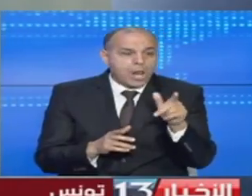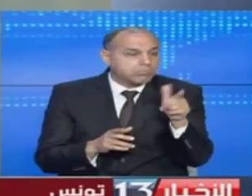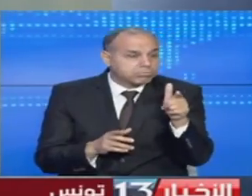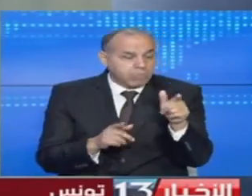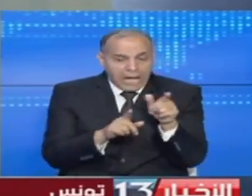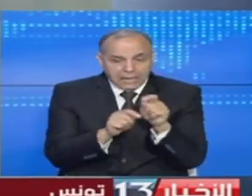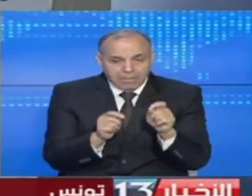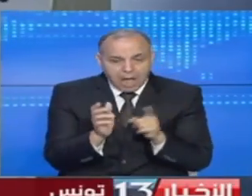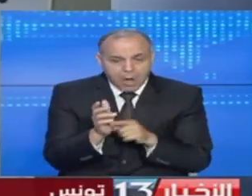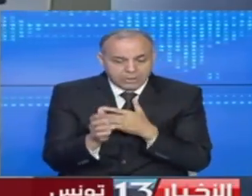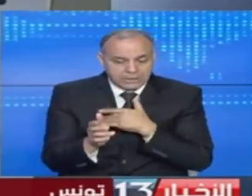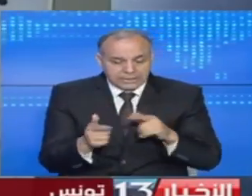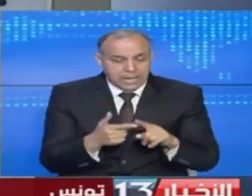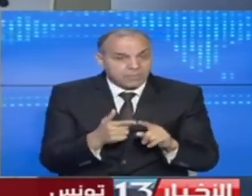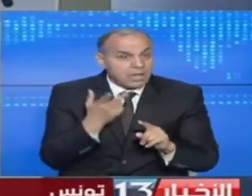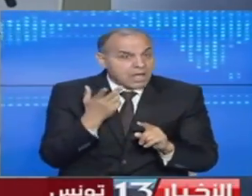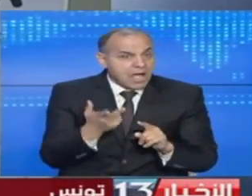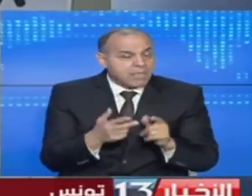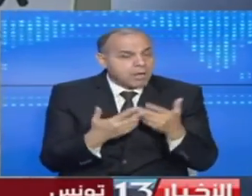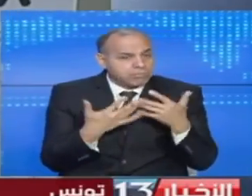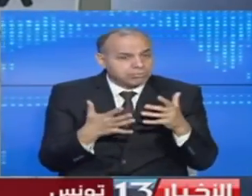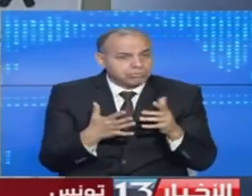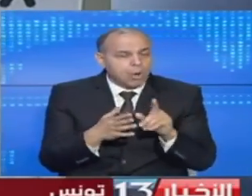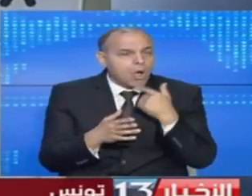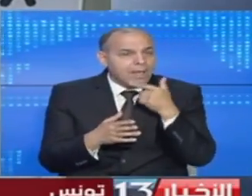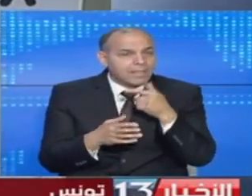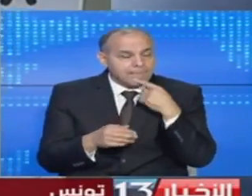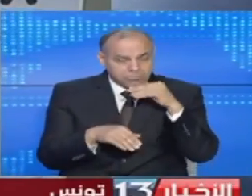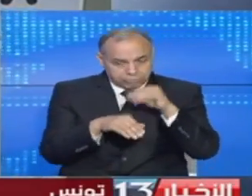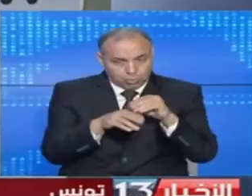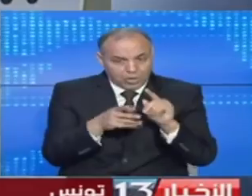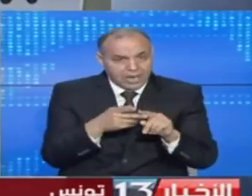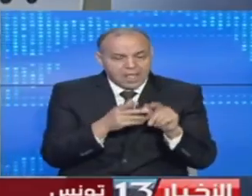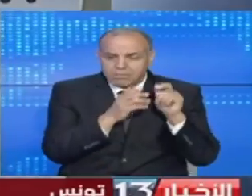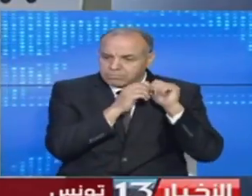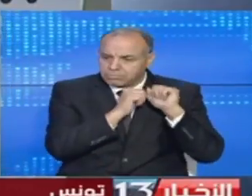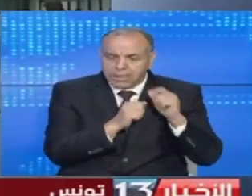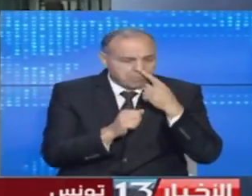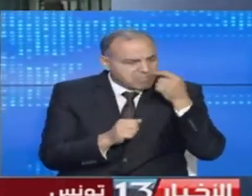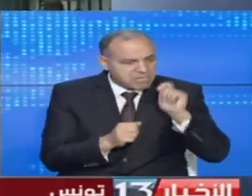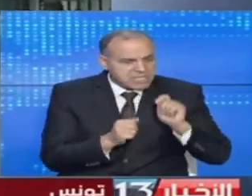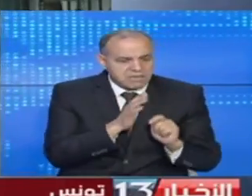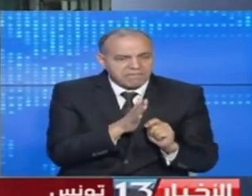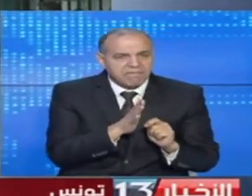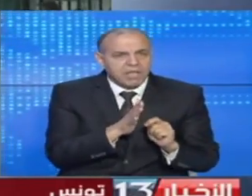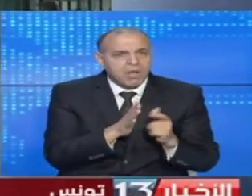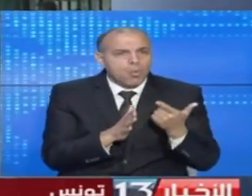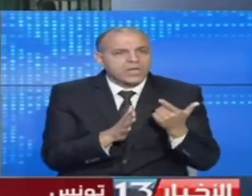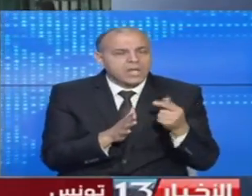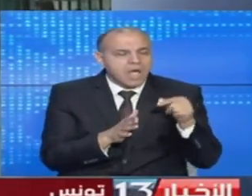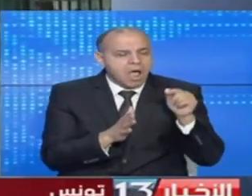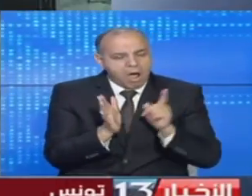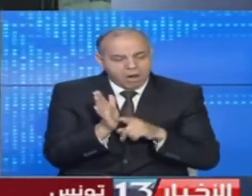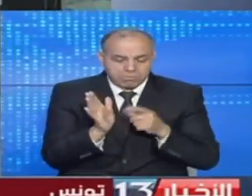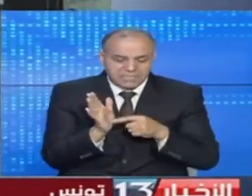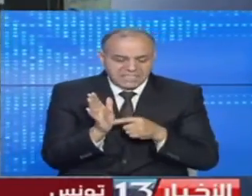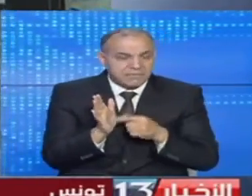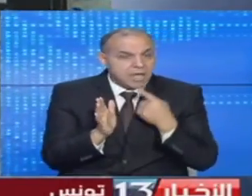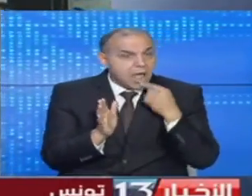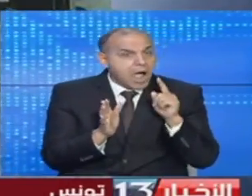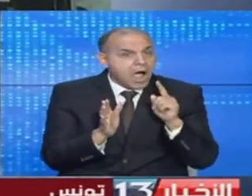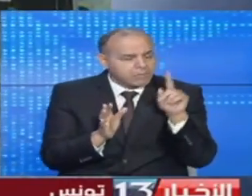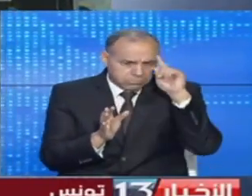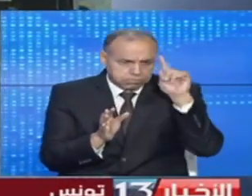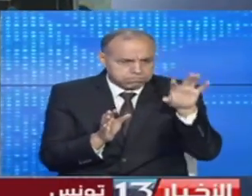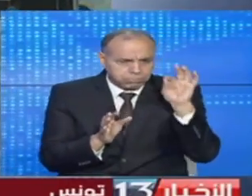احترام الحجر الصحي بيتي يتم وثمانين بالامر في الحجر الصحي الاجمالي ليجري المعنيون بهذا القرار وبصفه